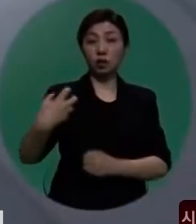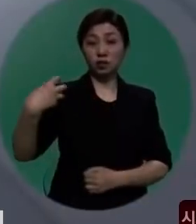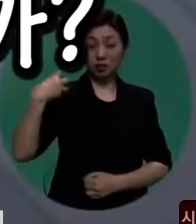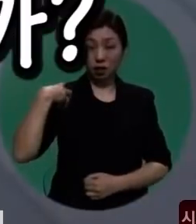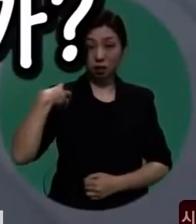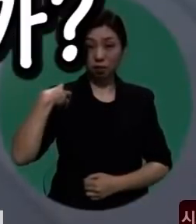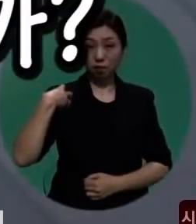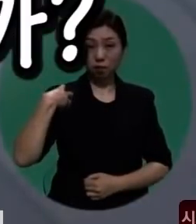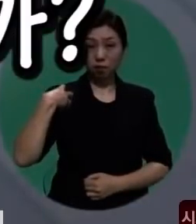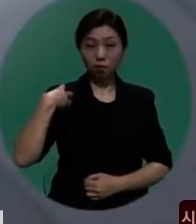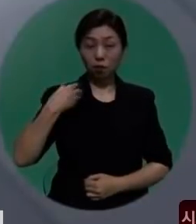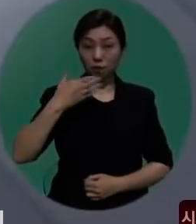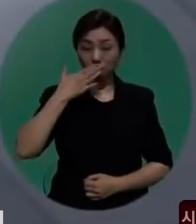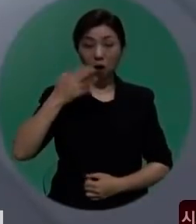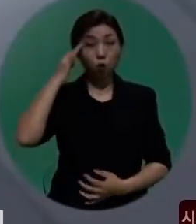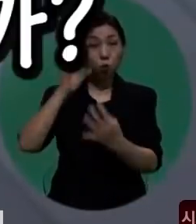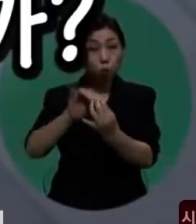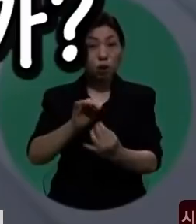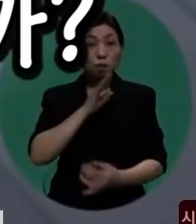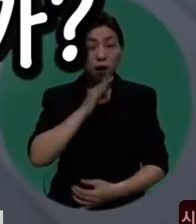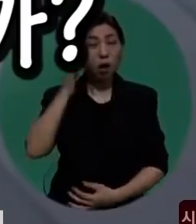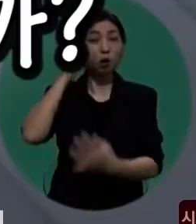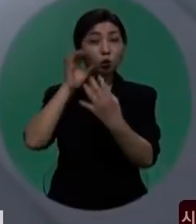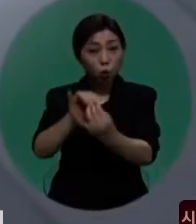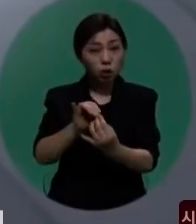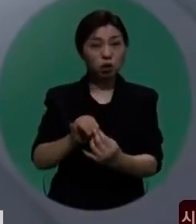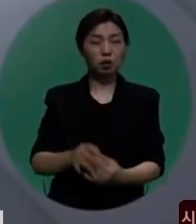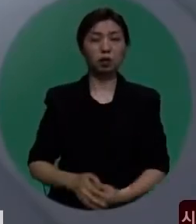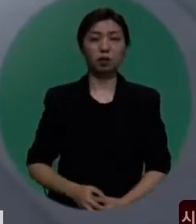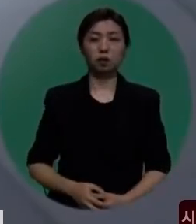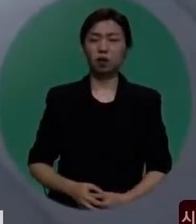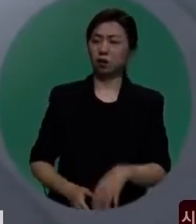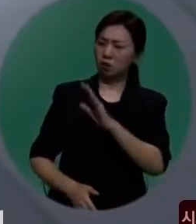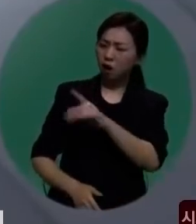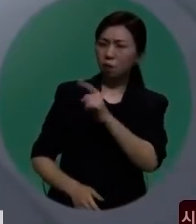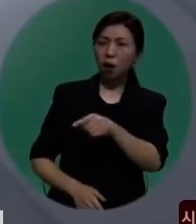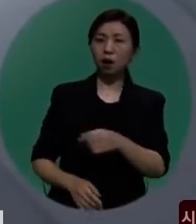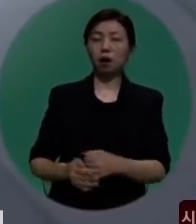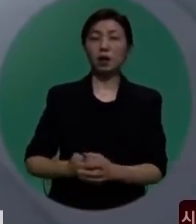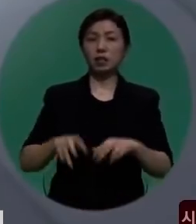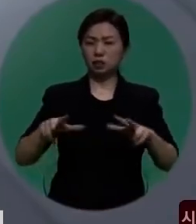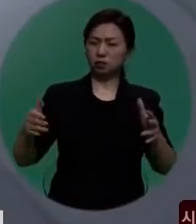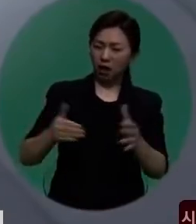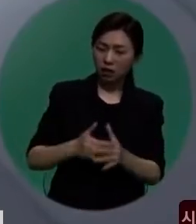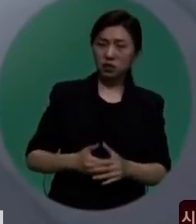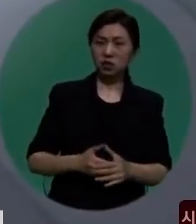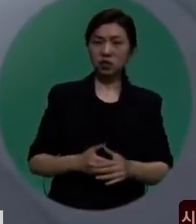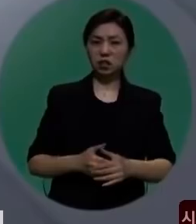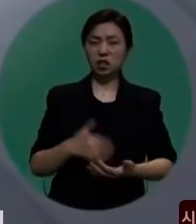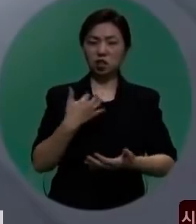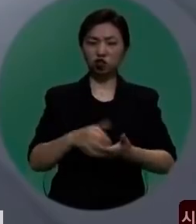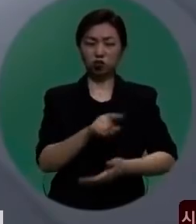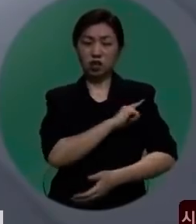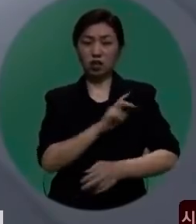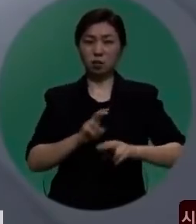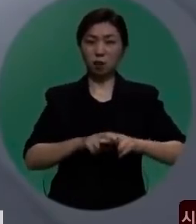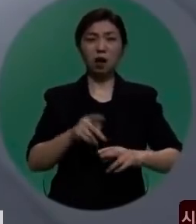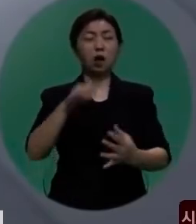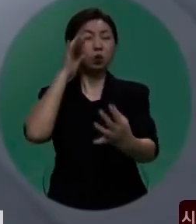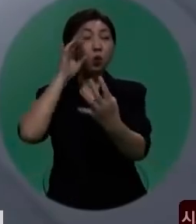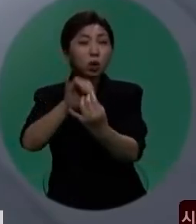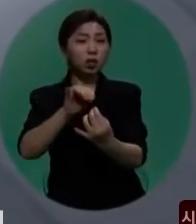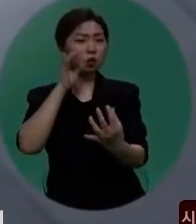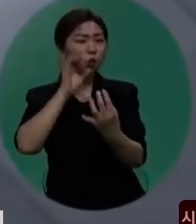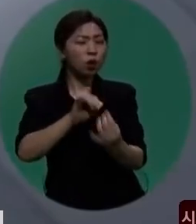이거 보세요 동의하십니까 이거 보세요 동의하십니까 지금까지 동의하신 바사 왕 으로서 수 사고나서 해야